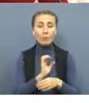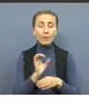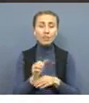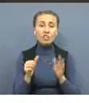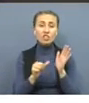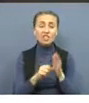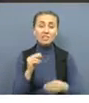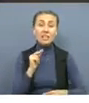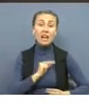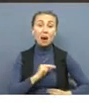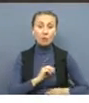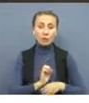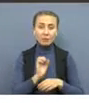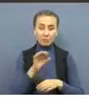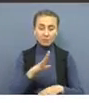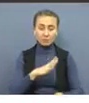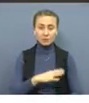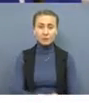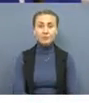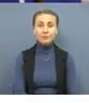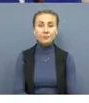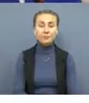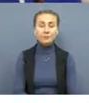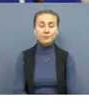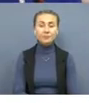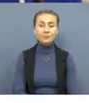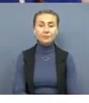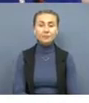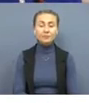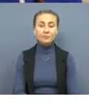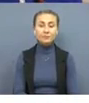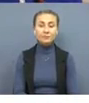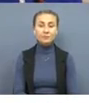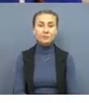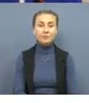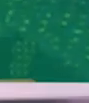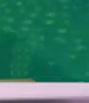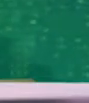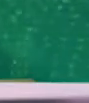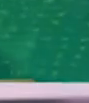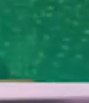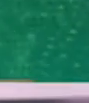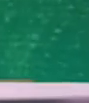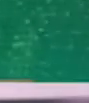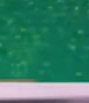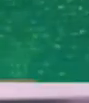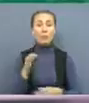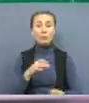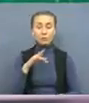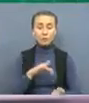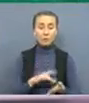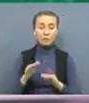6 работ. Зарина Дисикеева, Жамал Габдуллина, Махпал Айбабина, Василий Вережников, Кокши Ақпарат. В областном центре